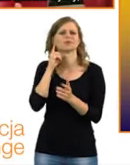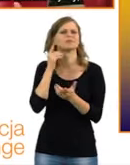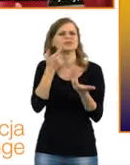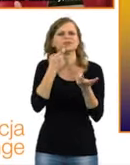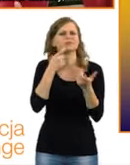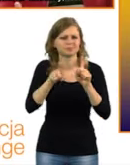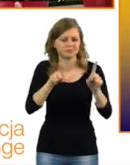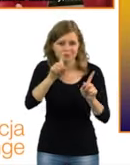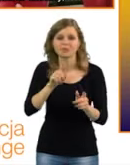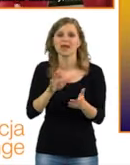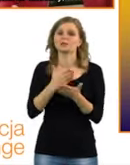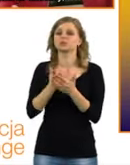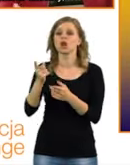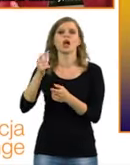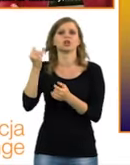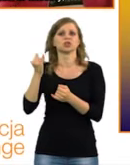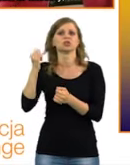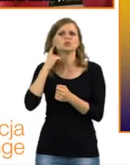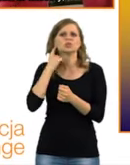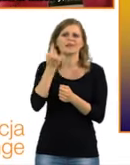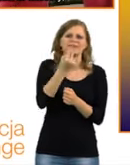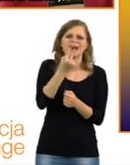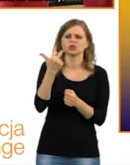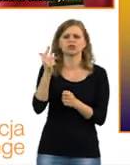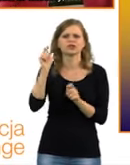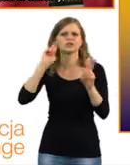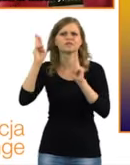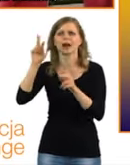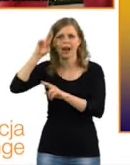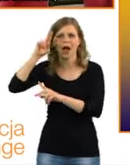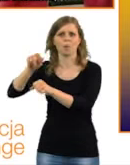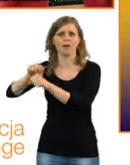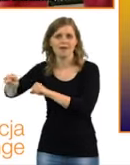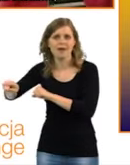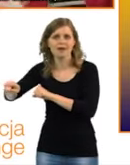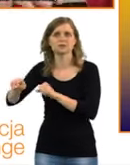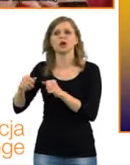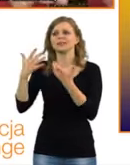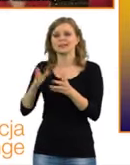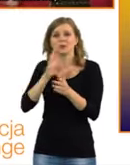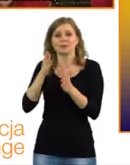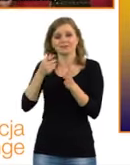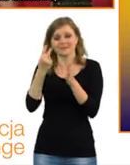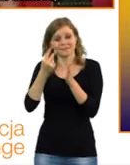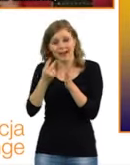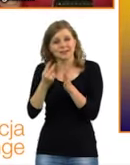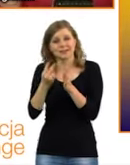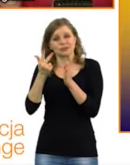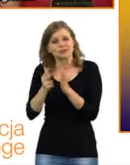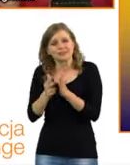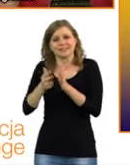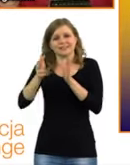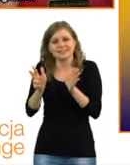dziecko słyszy na 2-3 dźwięki, reaguje, to chcemy, żeby to pole rozszerzyć i żeby